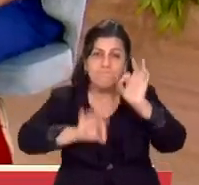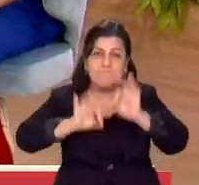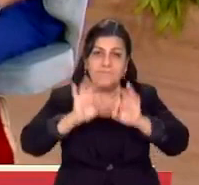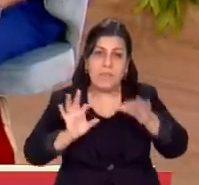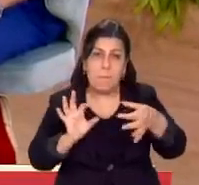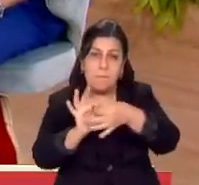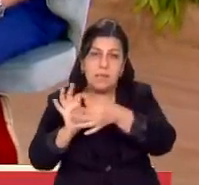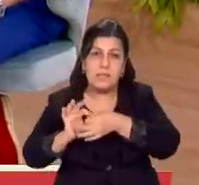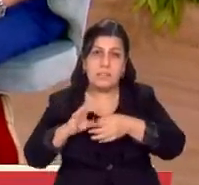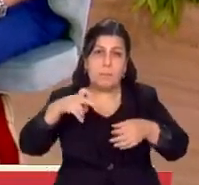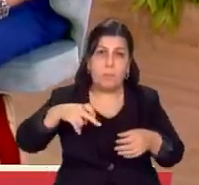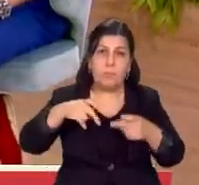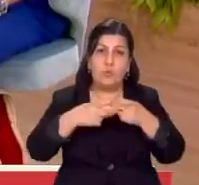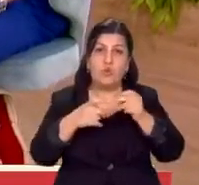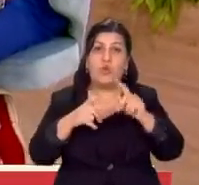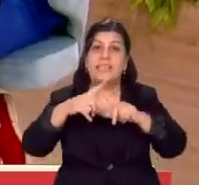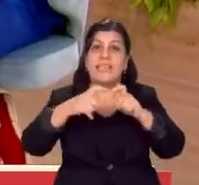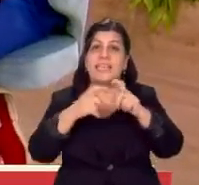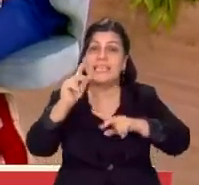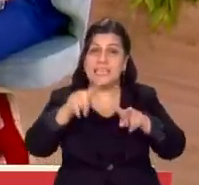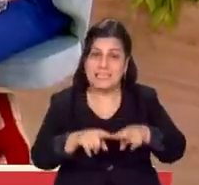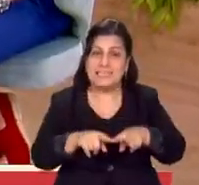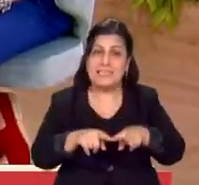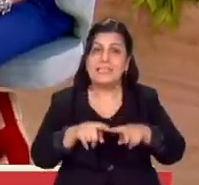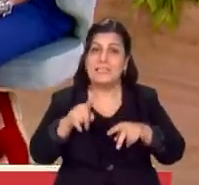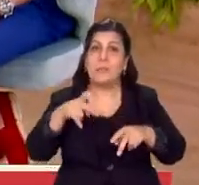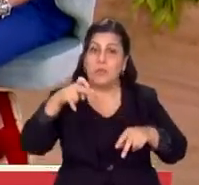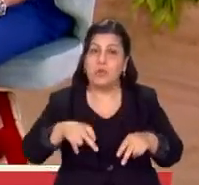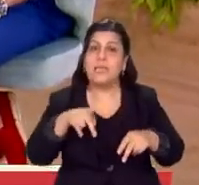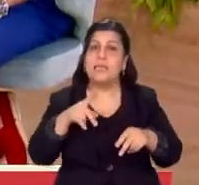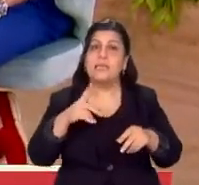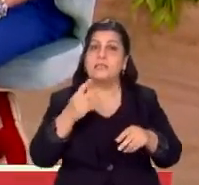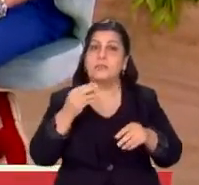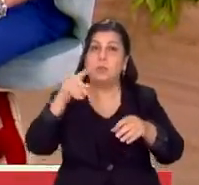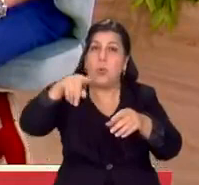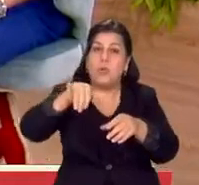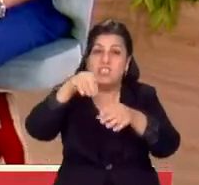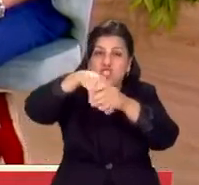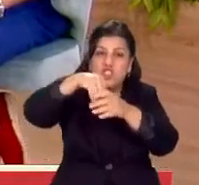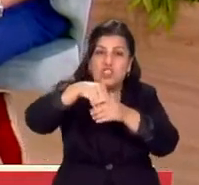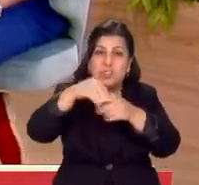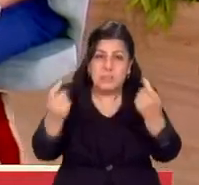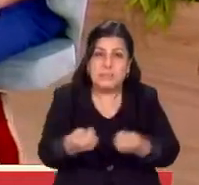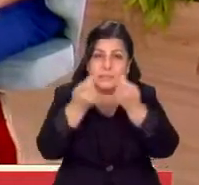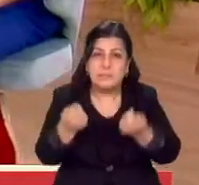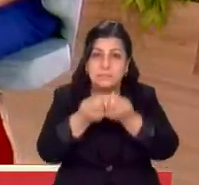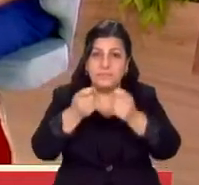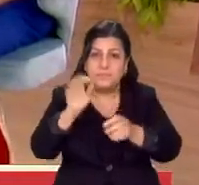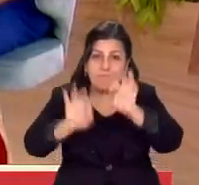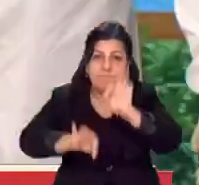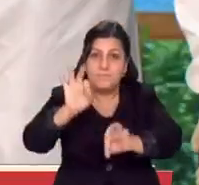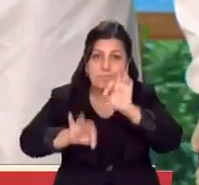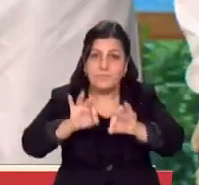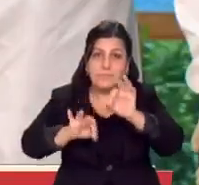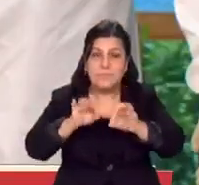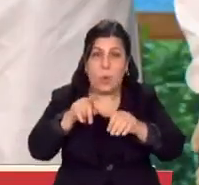bağlandığı yerdeki protein aslında evet proteinler en çok üzerinde çalışılan aşı içinde en fazla çalışılan